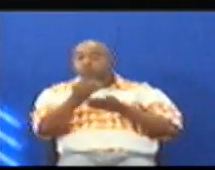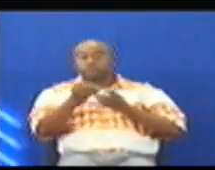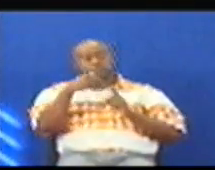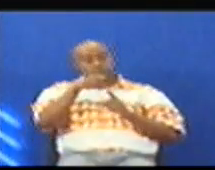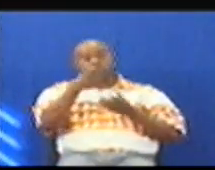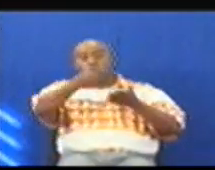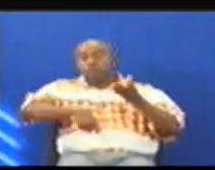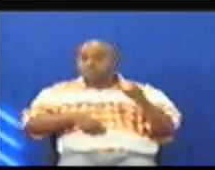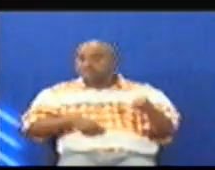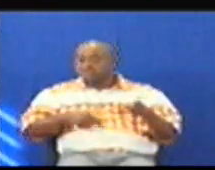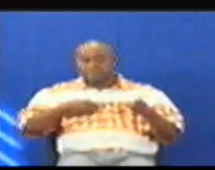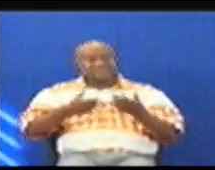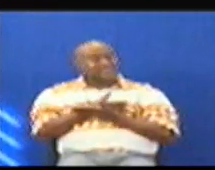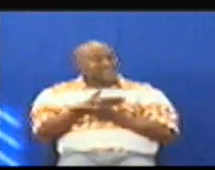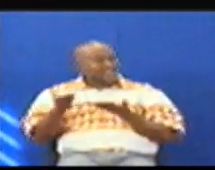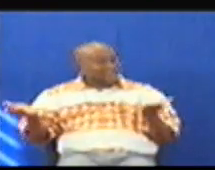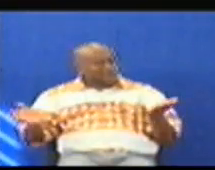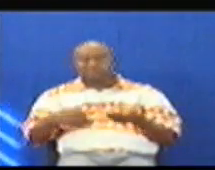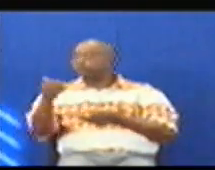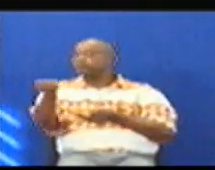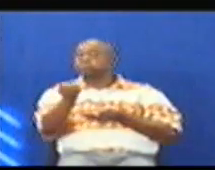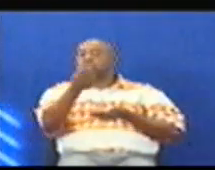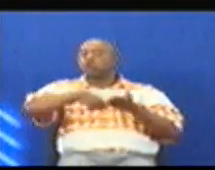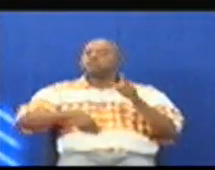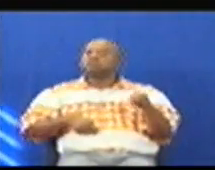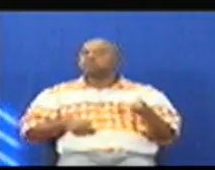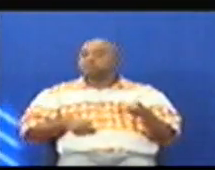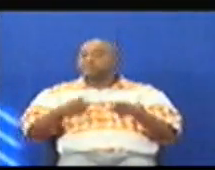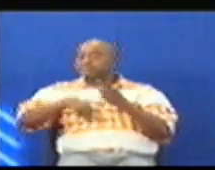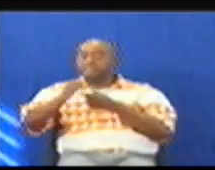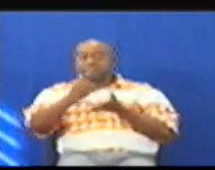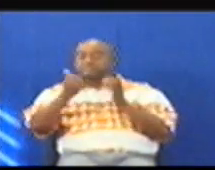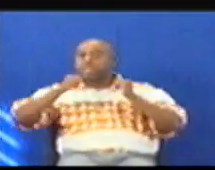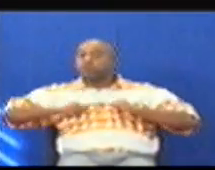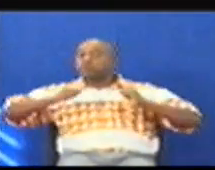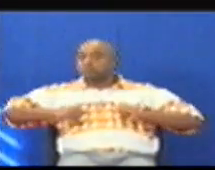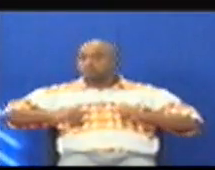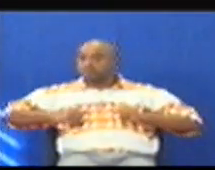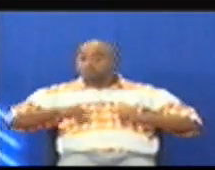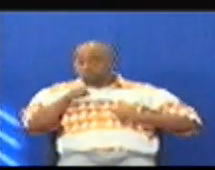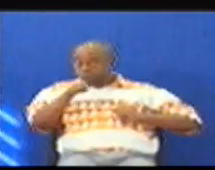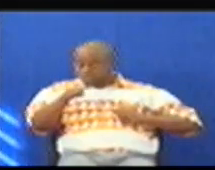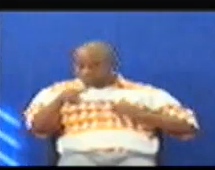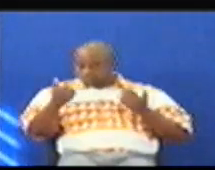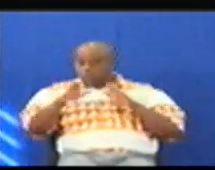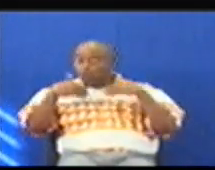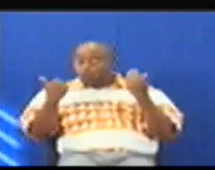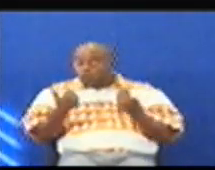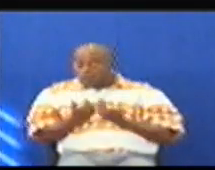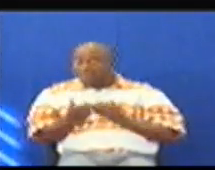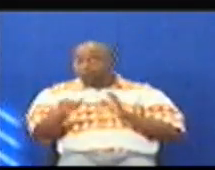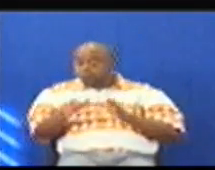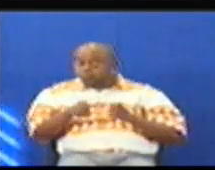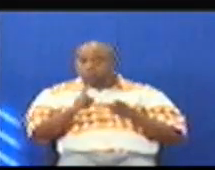Mheshimiwa Spika, hatuwezi kuvuna kumi hata moja ya corporate tax kutoka katika sekta ya utalii. The sector has been hit, the world has been hit, we are